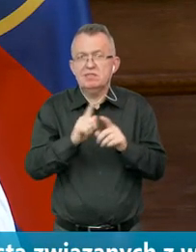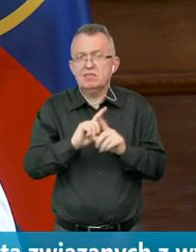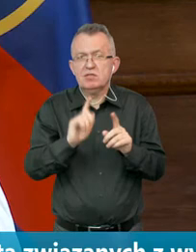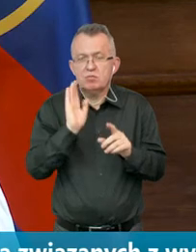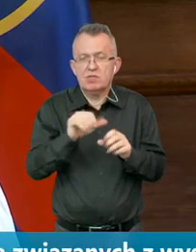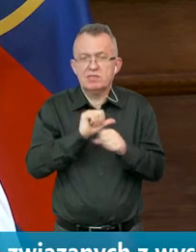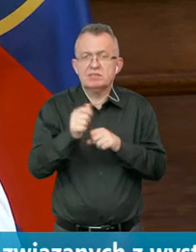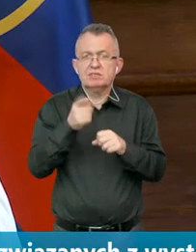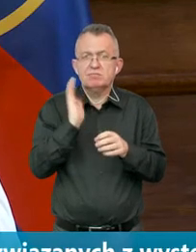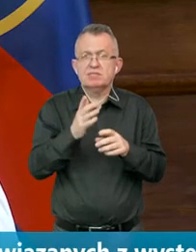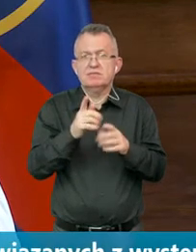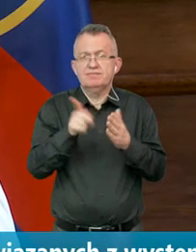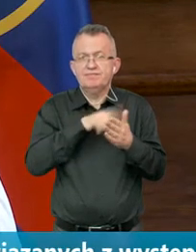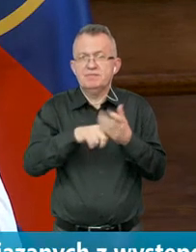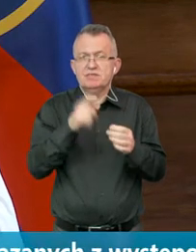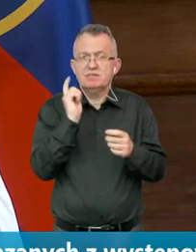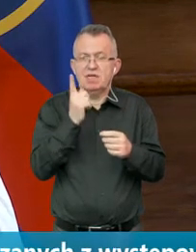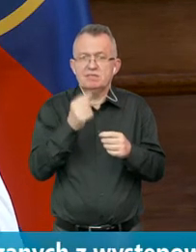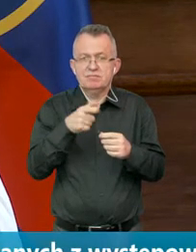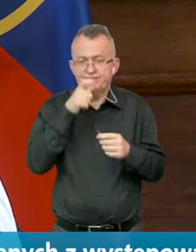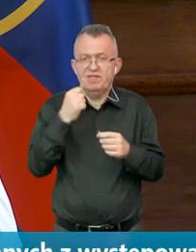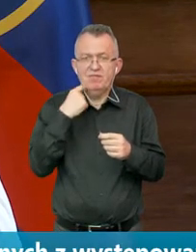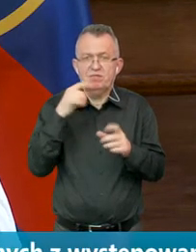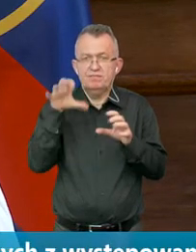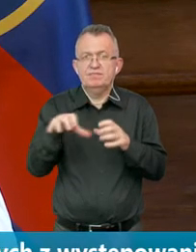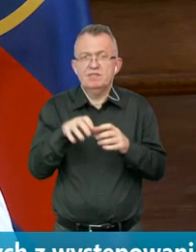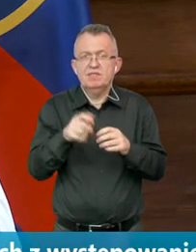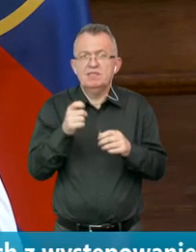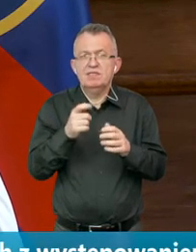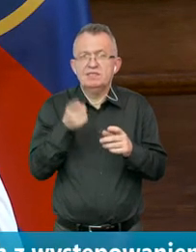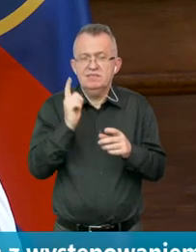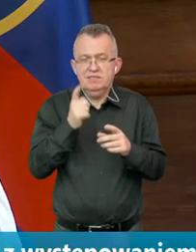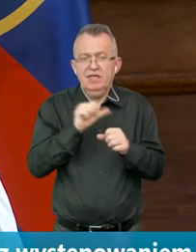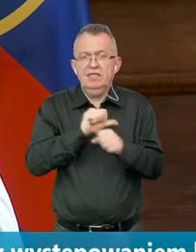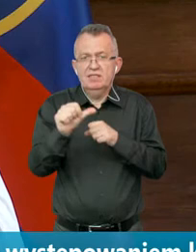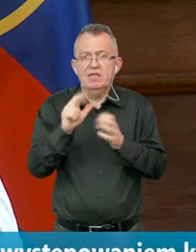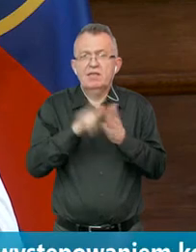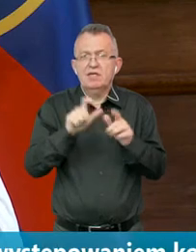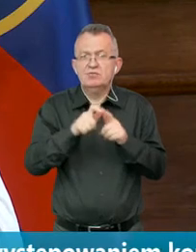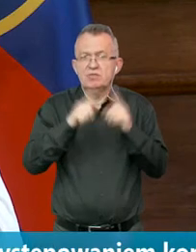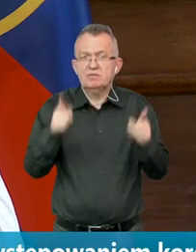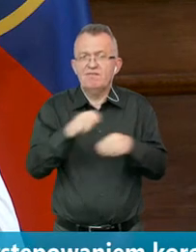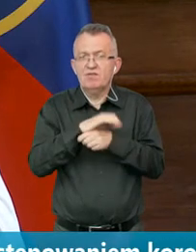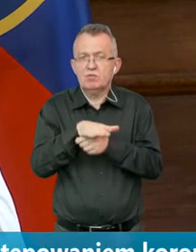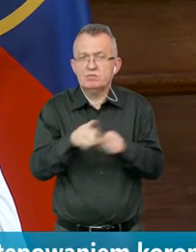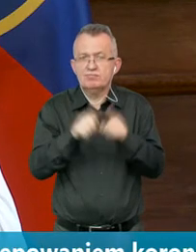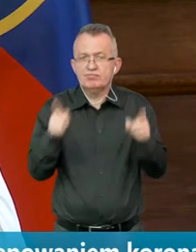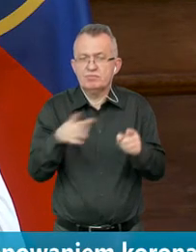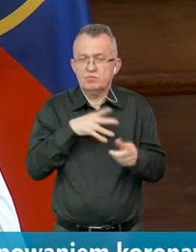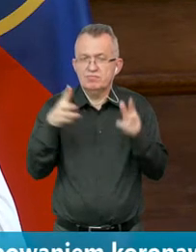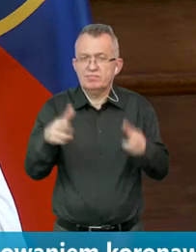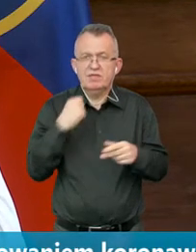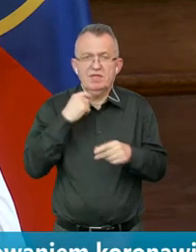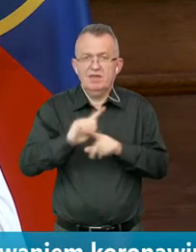się, że zakaz zostanie odwołany? Panie Mariuszu, zakaz został wprowadzony na czas pandemii, więc w momencie,